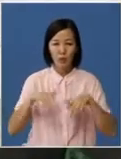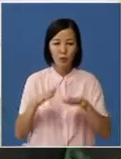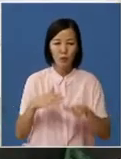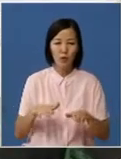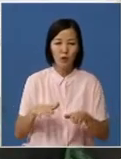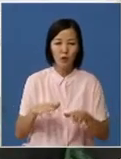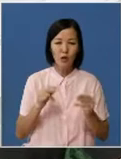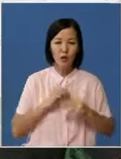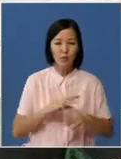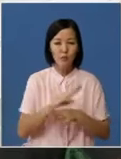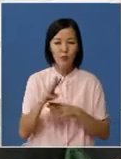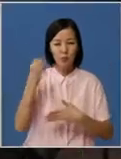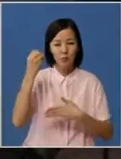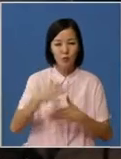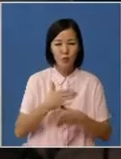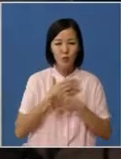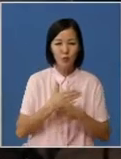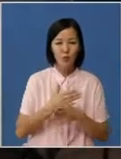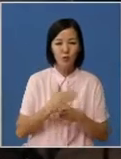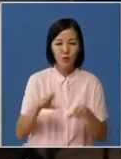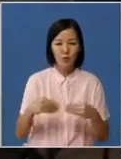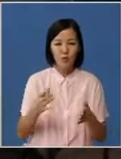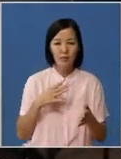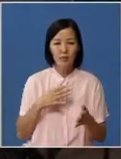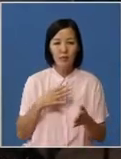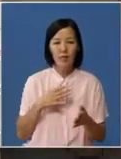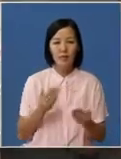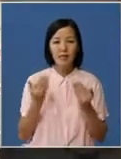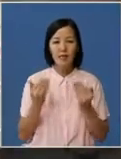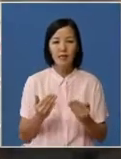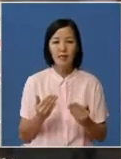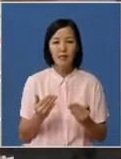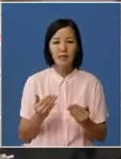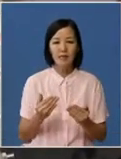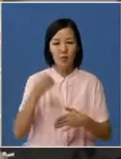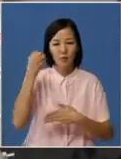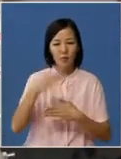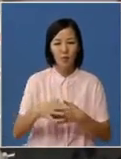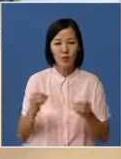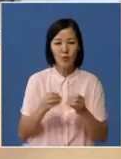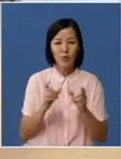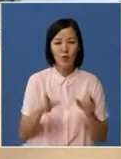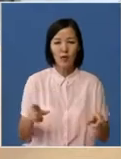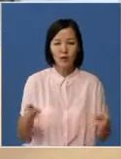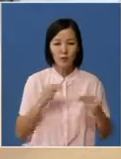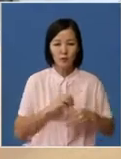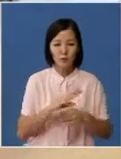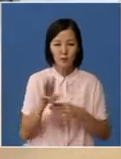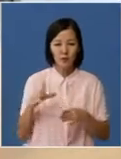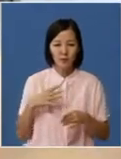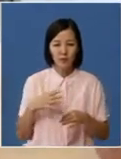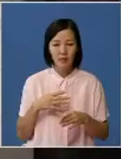қамту орталығы қолдау жасады. Жан-жақты көмек көрсетілді. Соның арқасында қазір аудан орталығының 10 тұрғыны тұрақты жұмыспен